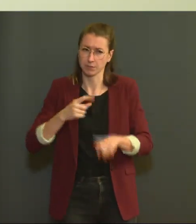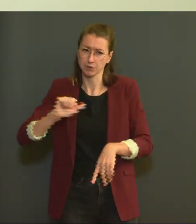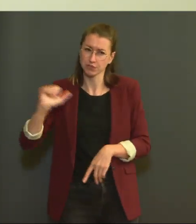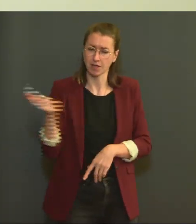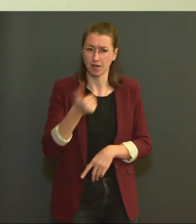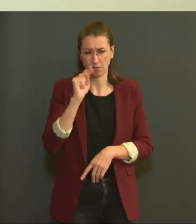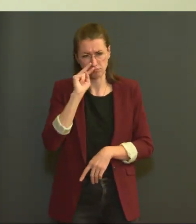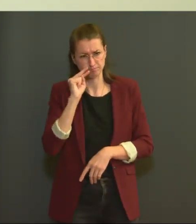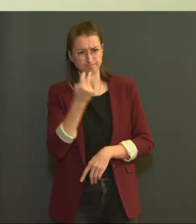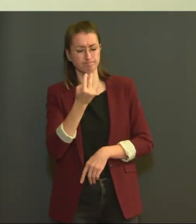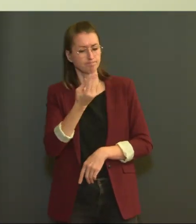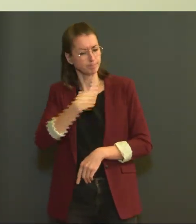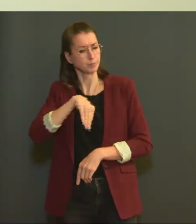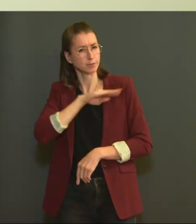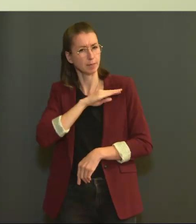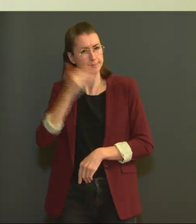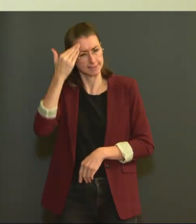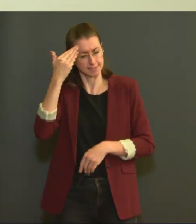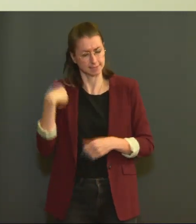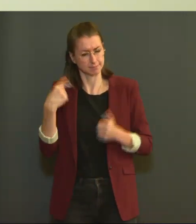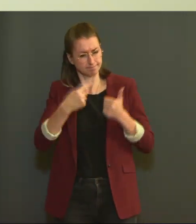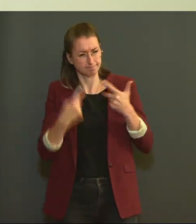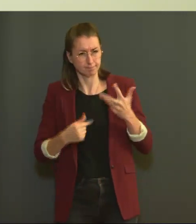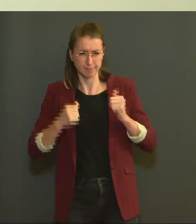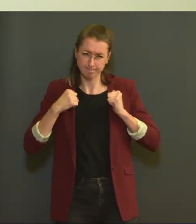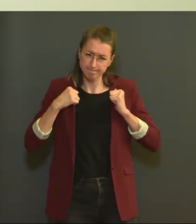nog steeds, de gebruikers. de applicatie.